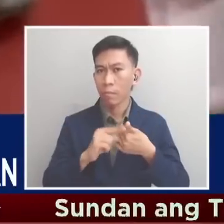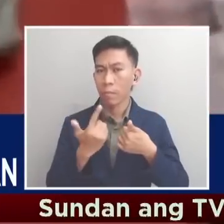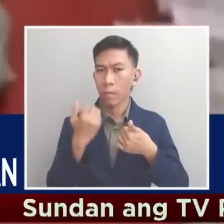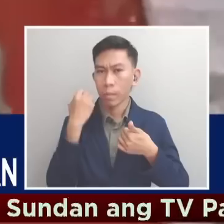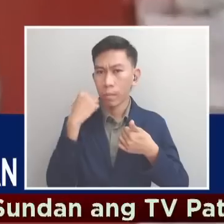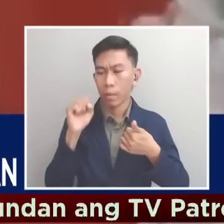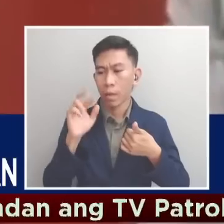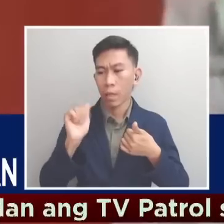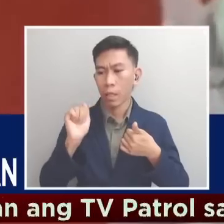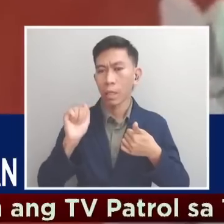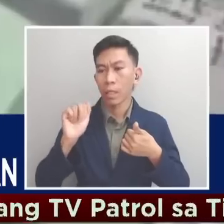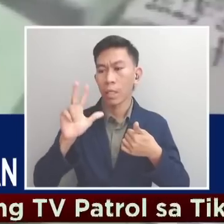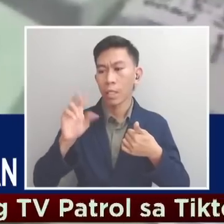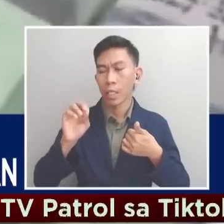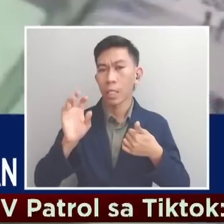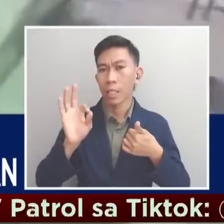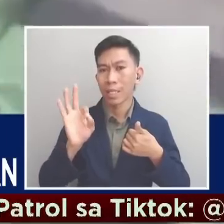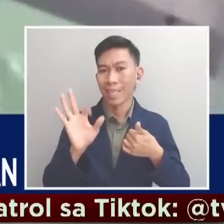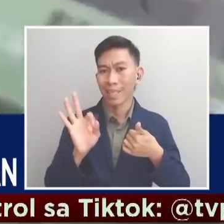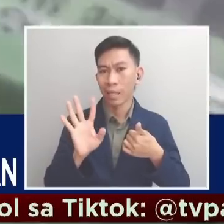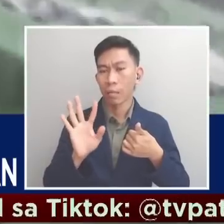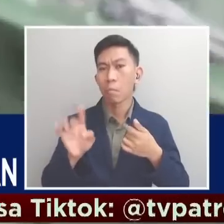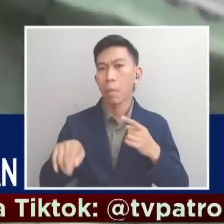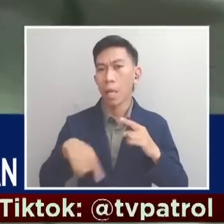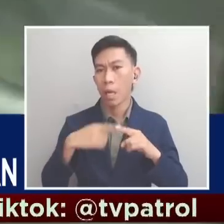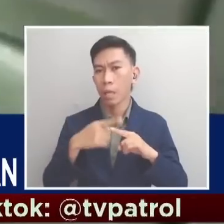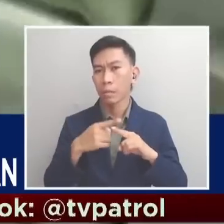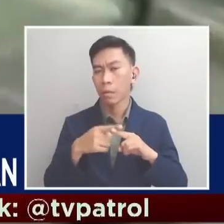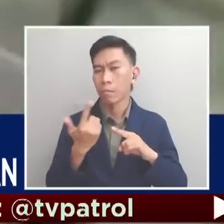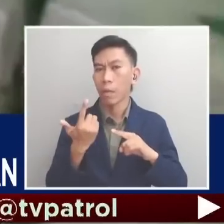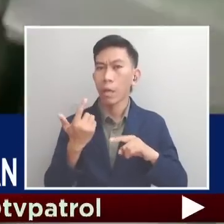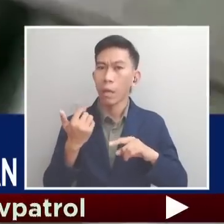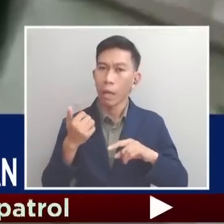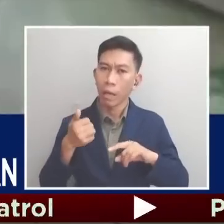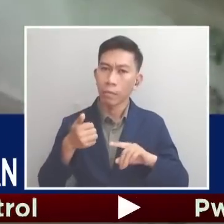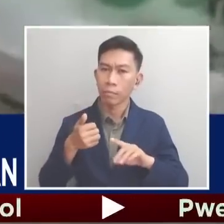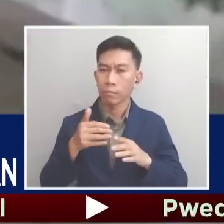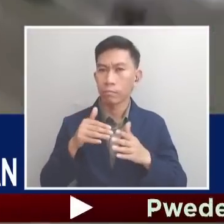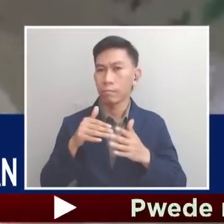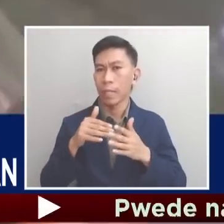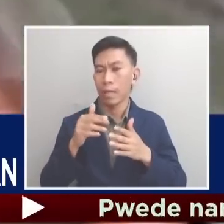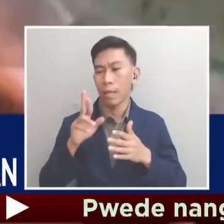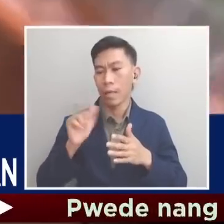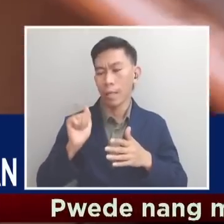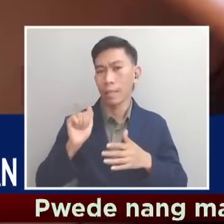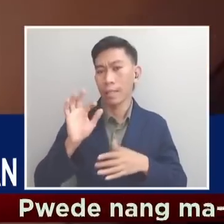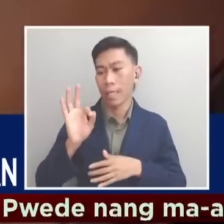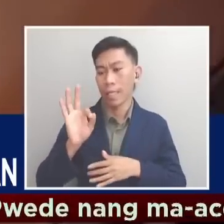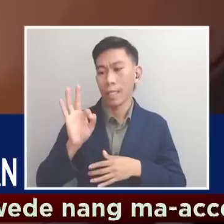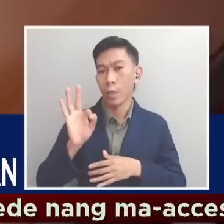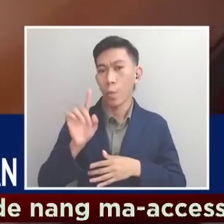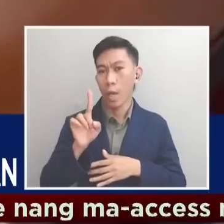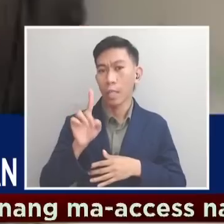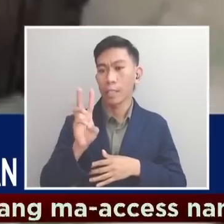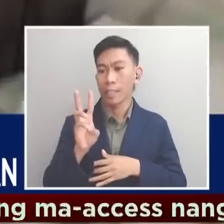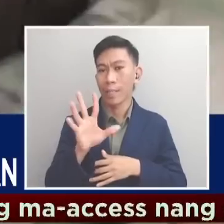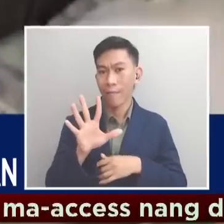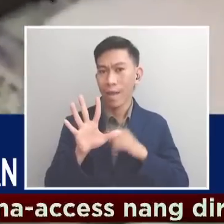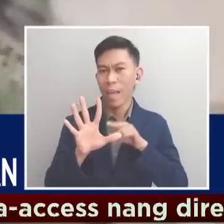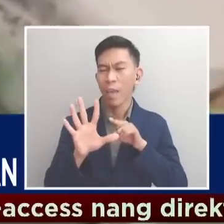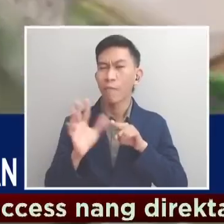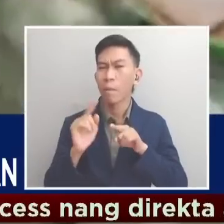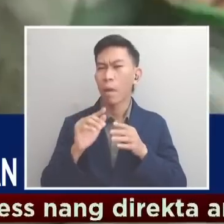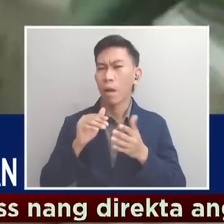at Anti-Graft and Corrupt Practices Act at paglabag sa Republic Act 9165 o Comprehensive Dangerous Drugs Act